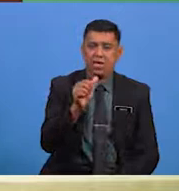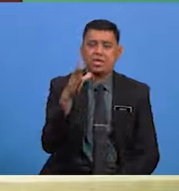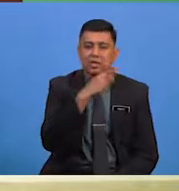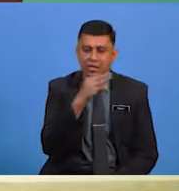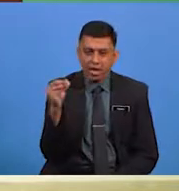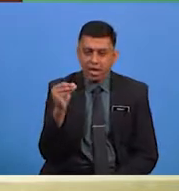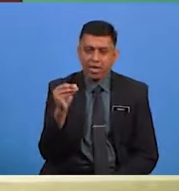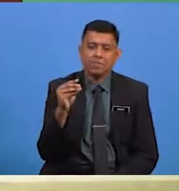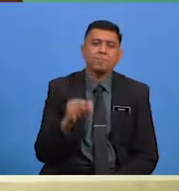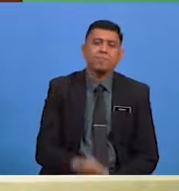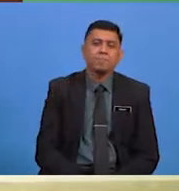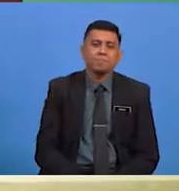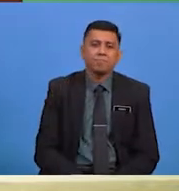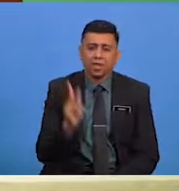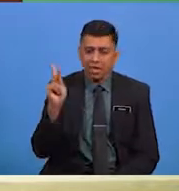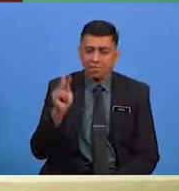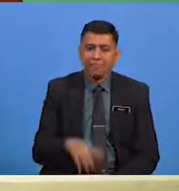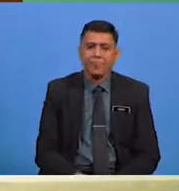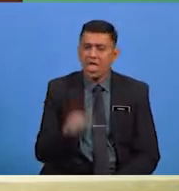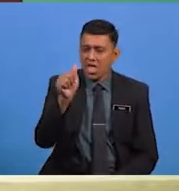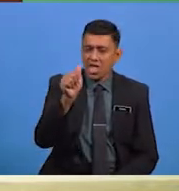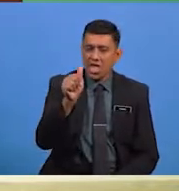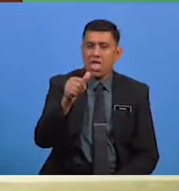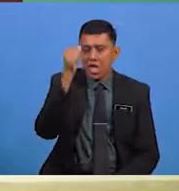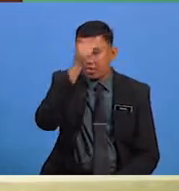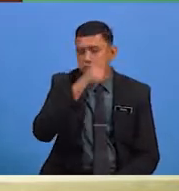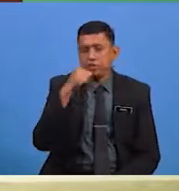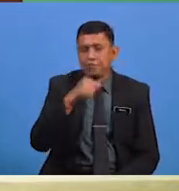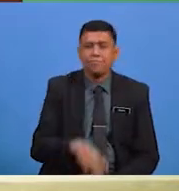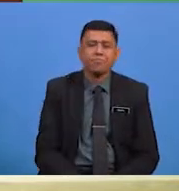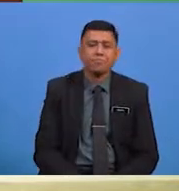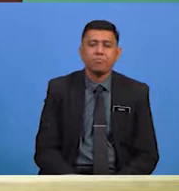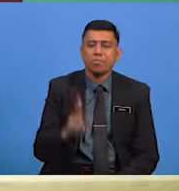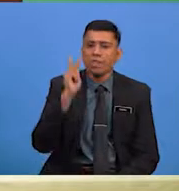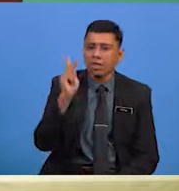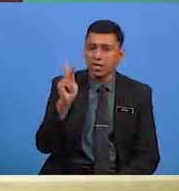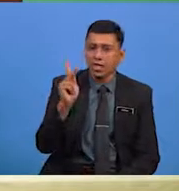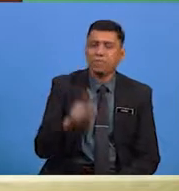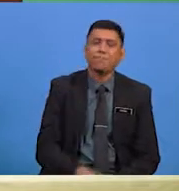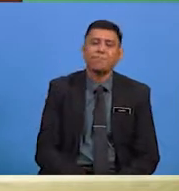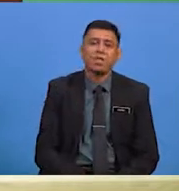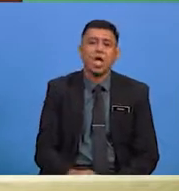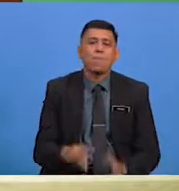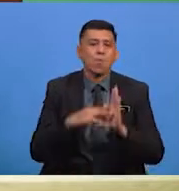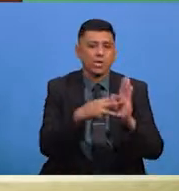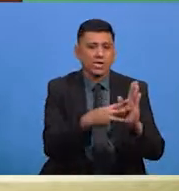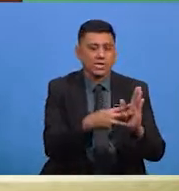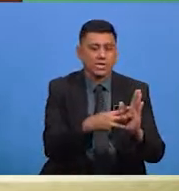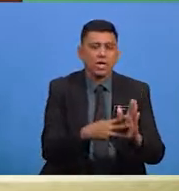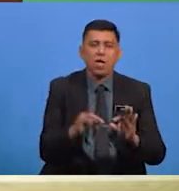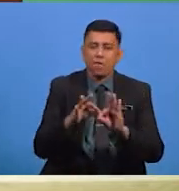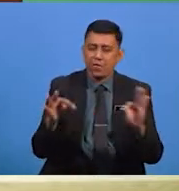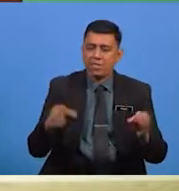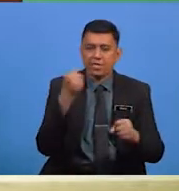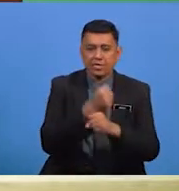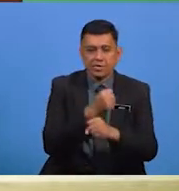A mewakili frasa adjektif. Dan K pula mewakili